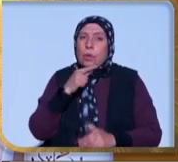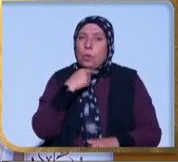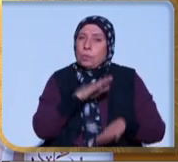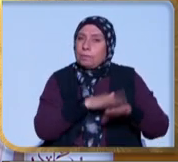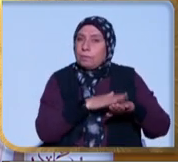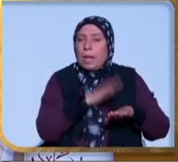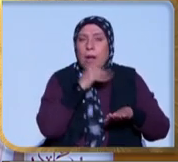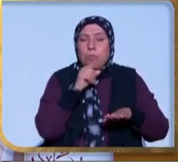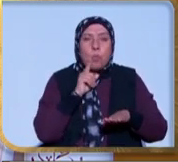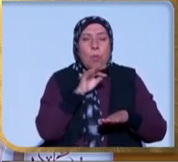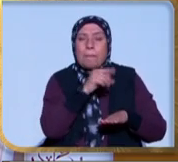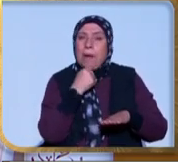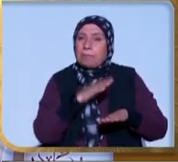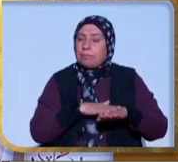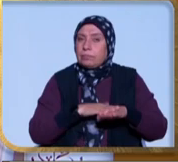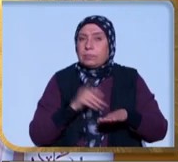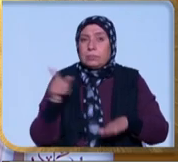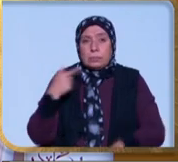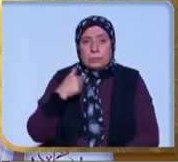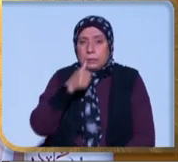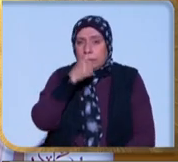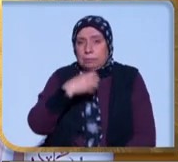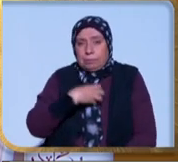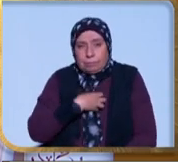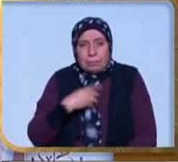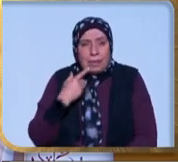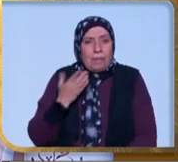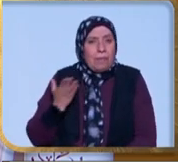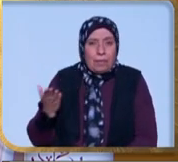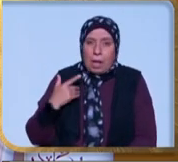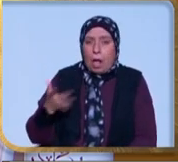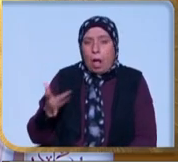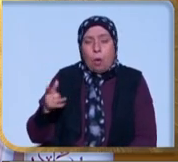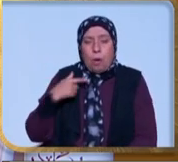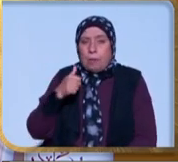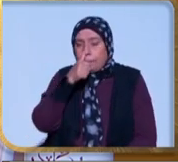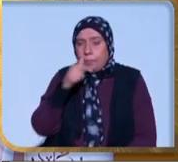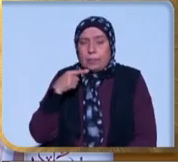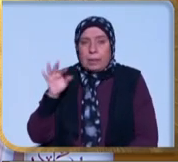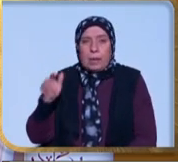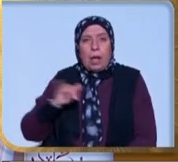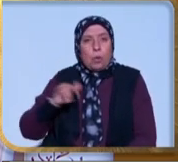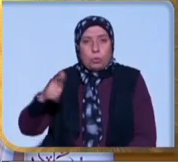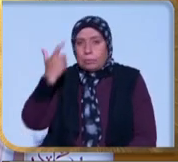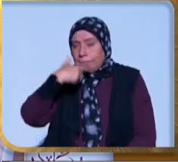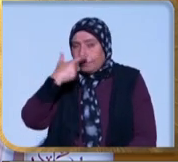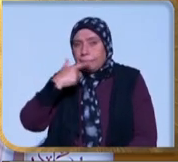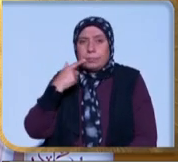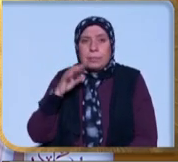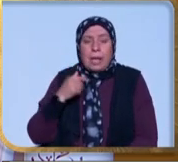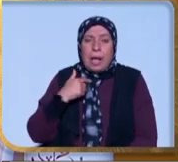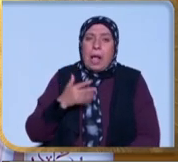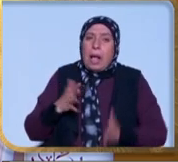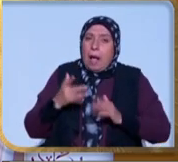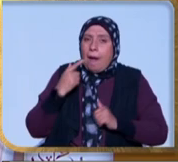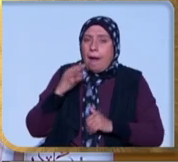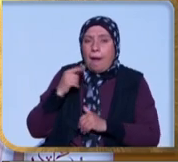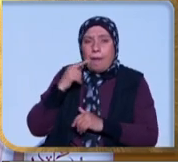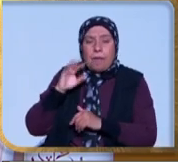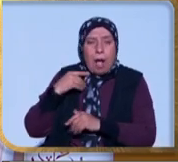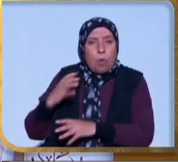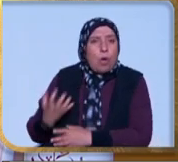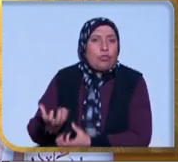النفسية تعبانة جدا وبيعاني من حالة نفسية جديدة وما بيكفش عن البكاء، وأنا خاف يحصل له حاجة، ولو حصل له حاجة